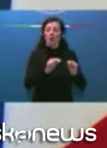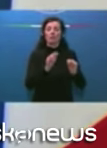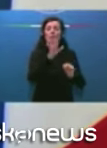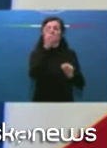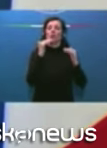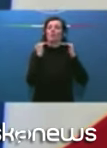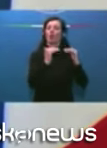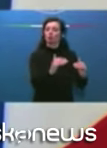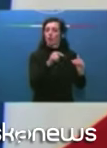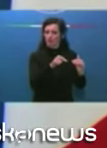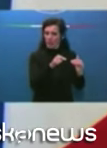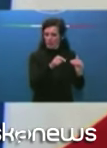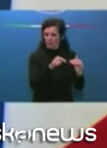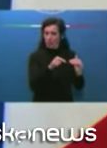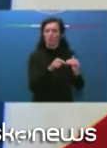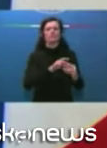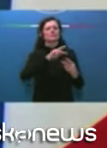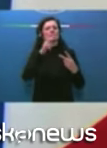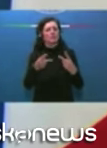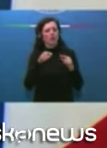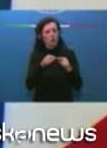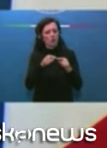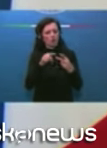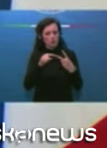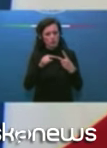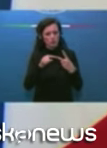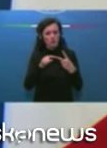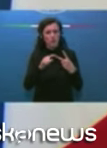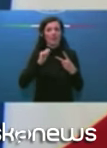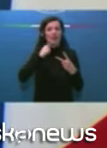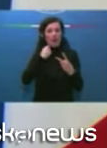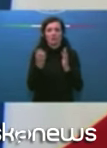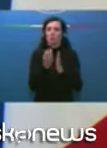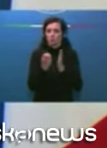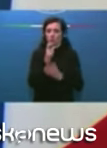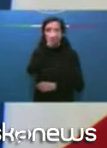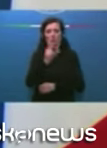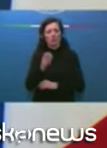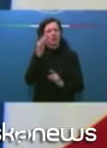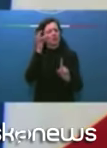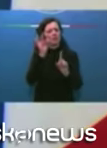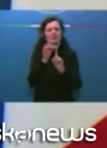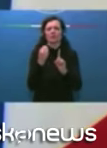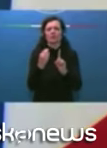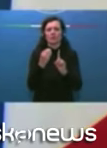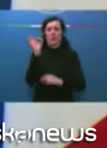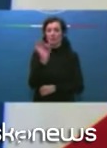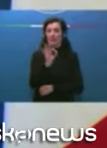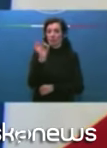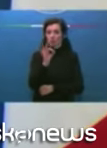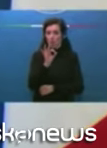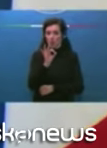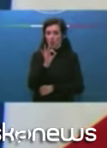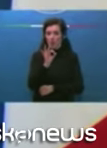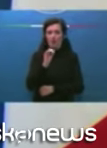fotovoltaico. La seconda è una misura che riguarda il gas di produzione nazionale, che mira ad aumentare la percentuale di gas